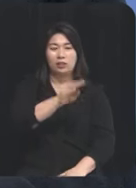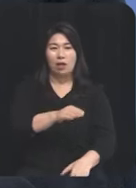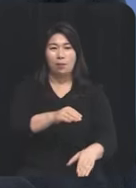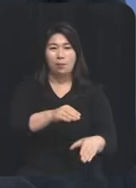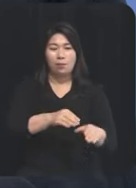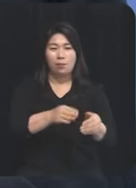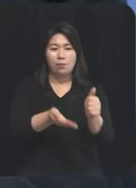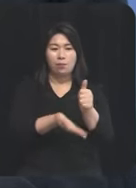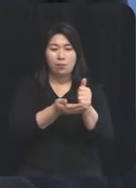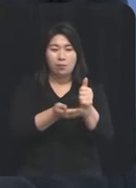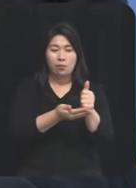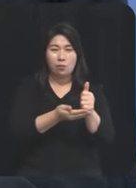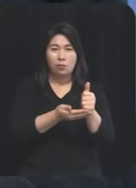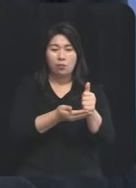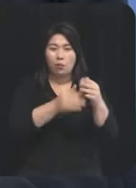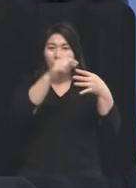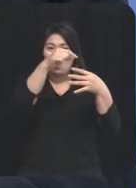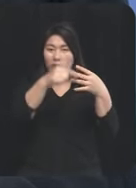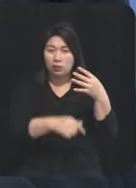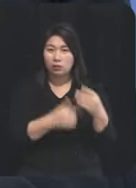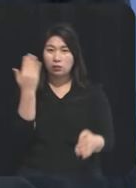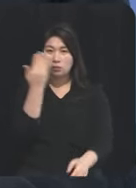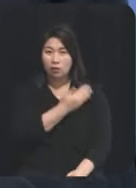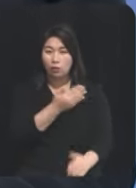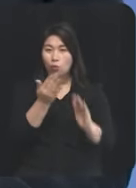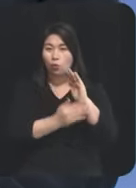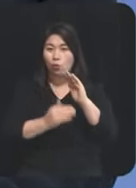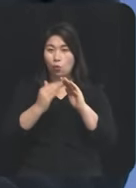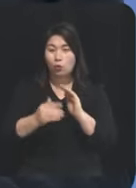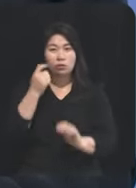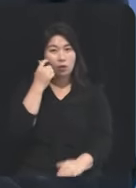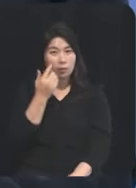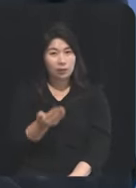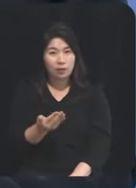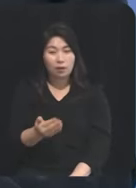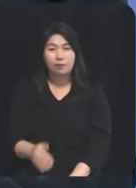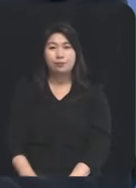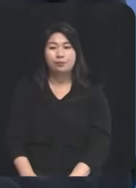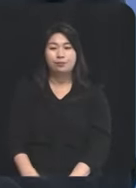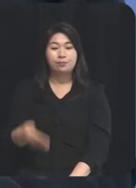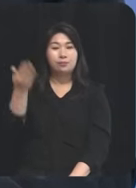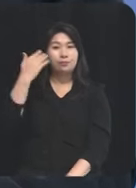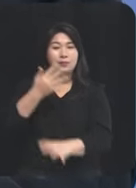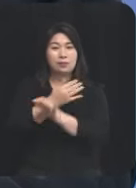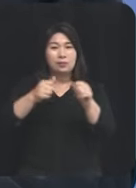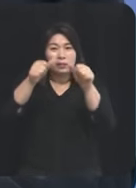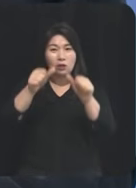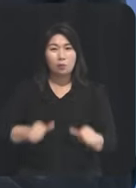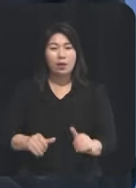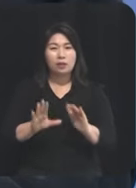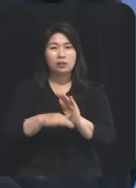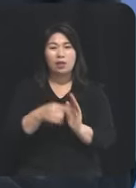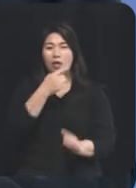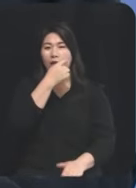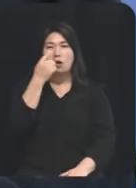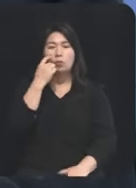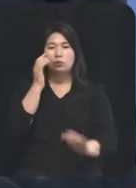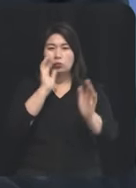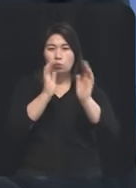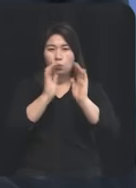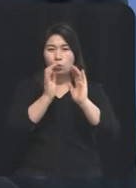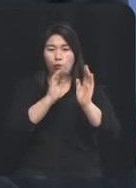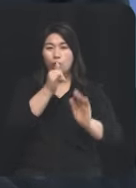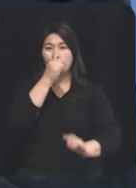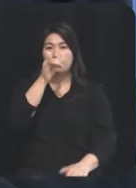정말 공정하고 깨끗하게 진행됐다고 생각하십니까? 그 당시 협약서에 검증 토론을 하기로 돼